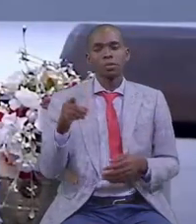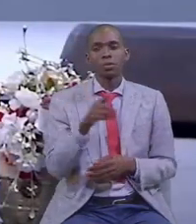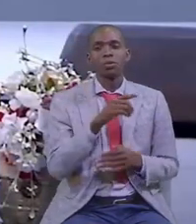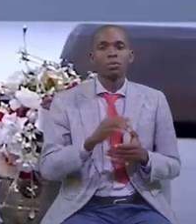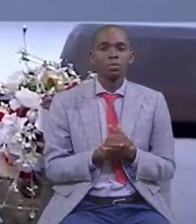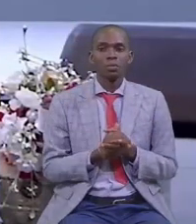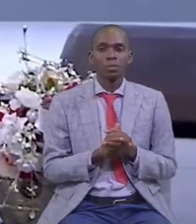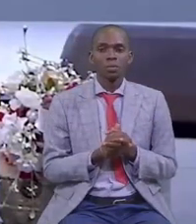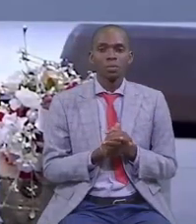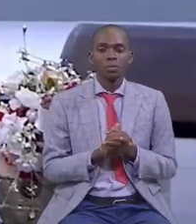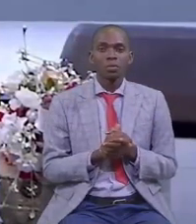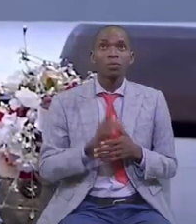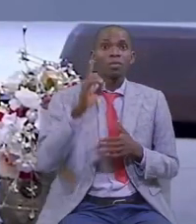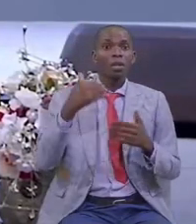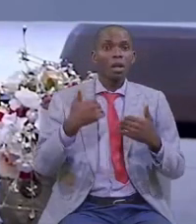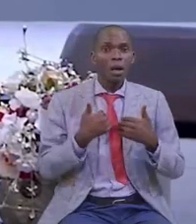Il t'a préparé maintenant